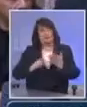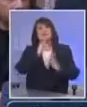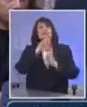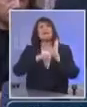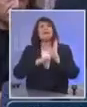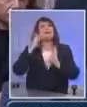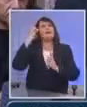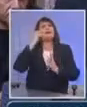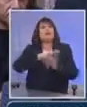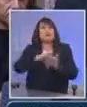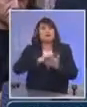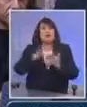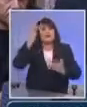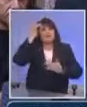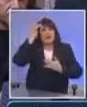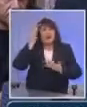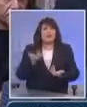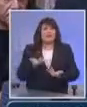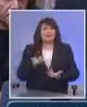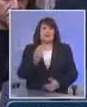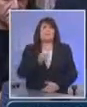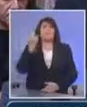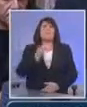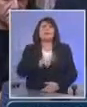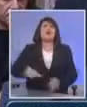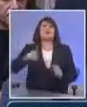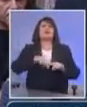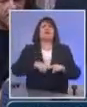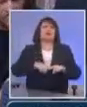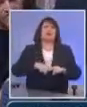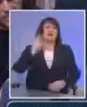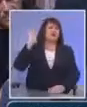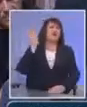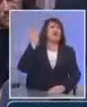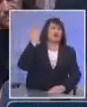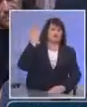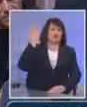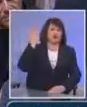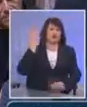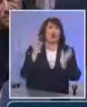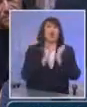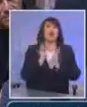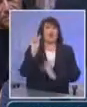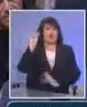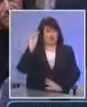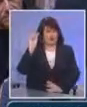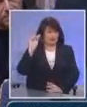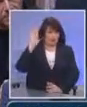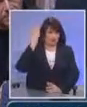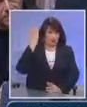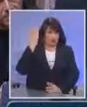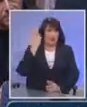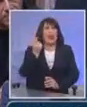τη θρησκευτική συνείδηση της συντριπτικής πλειοψηφίας των κατοίκων της χώρας τότε, δηλαδή των Ορθοδόξων, και